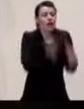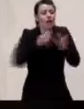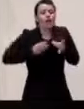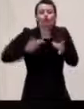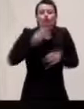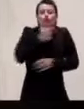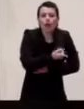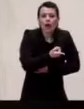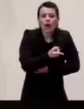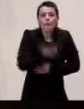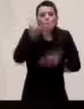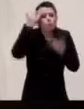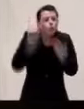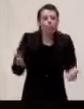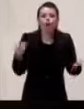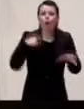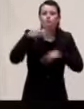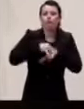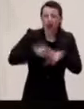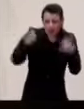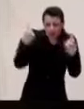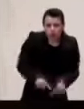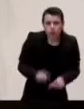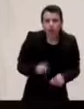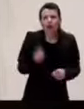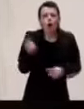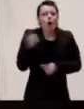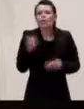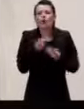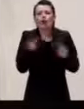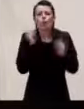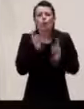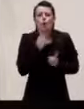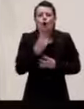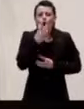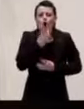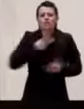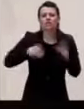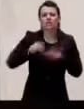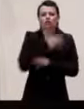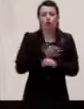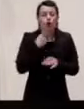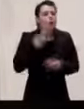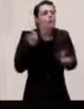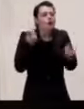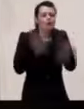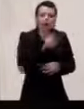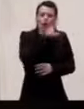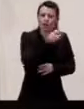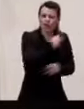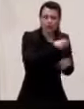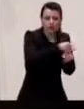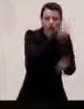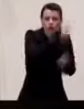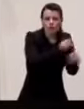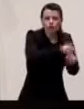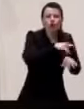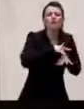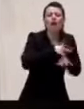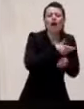ci sono, se non con l'ossigeno, e in molti casi sulle persone nell'RSA parliamo di persone fragili che fanno anche